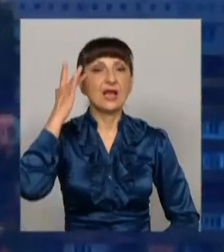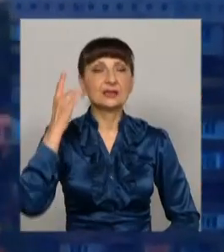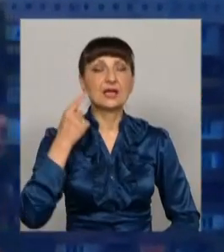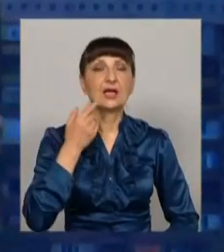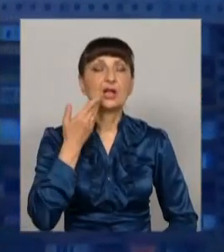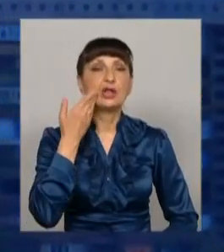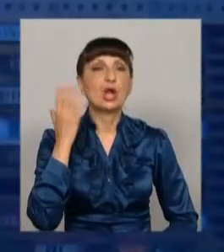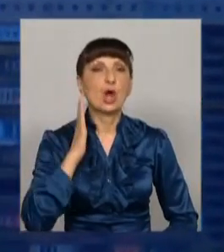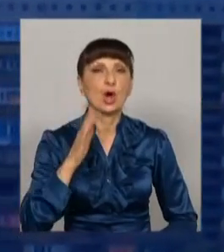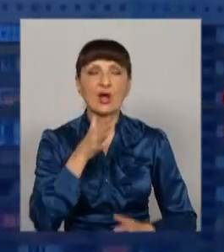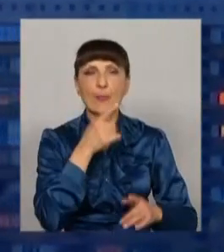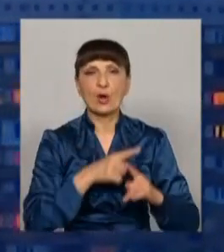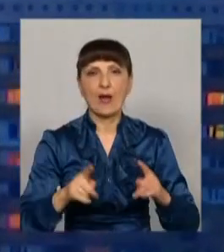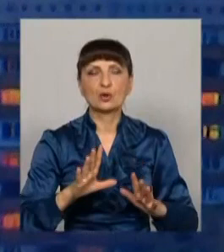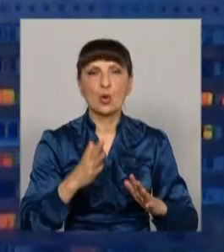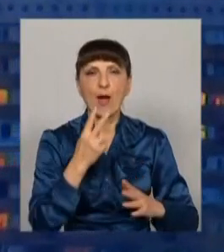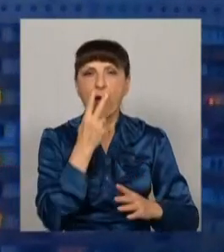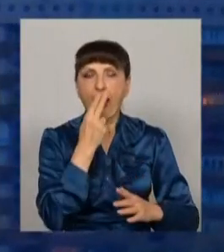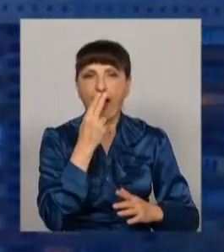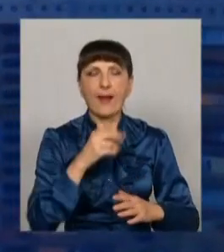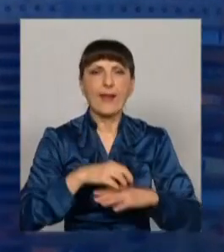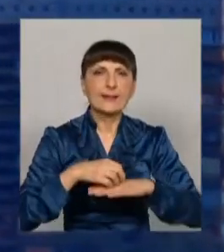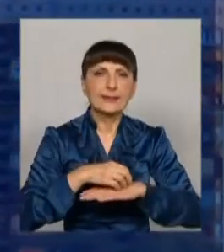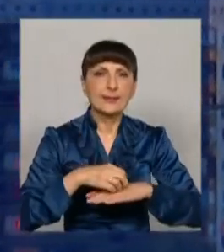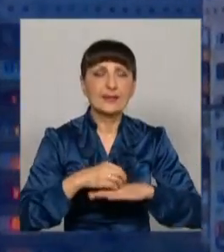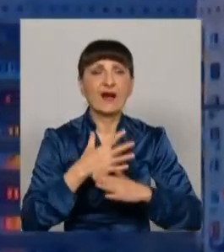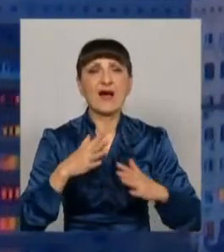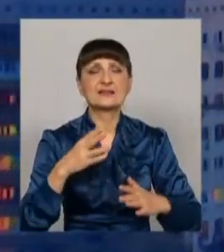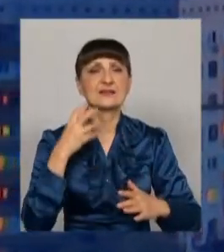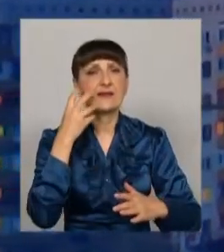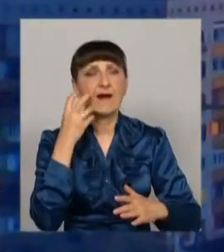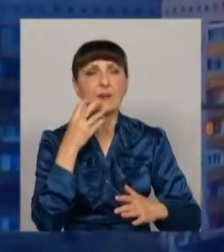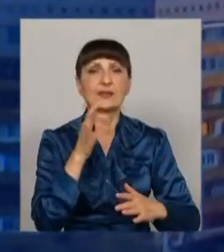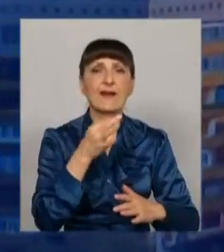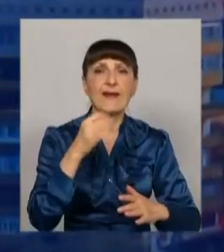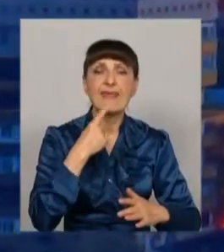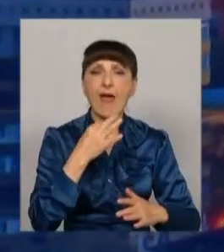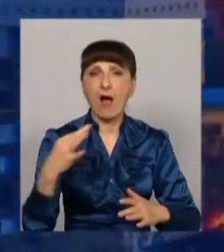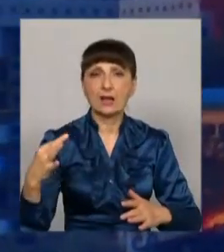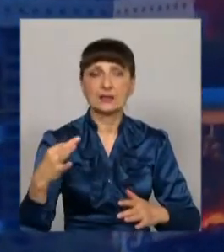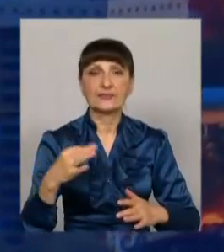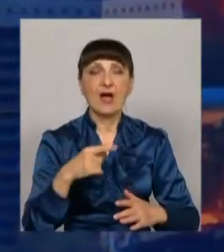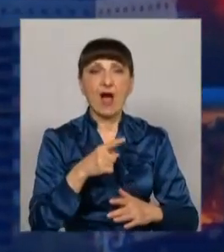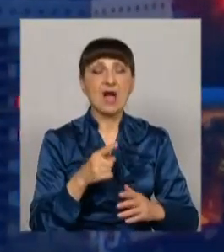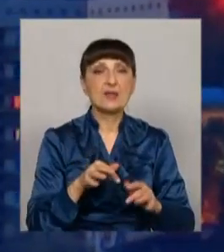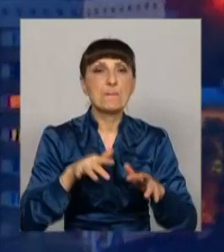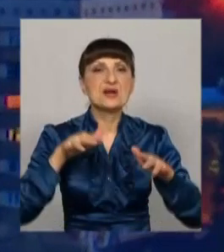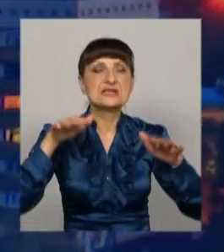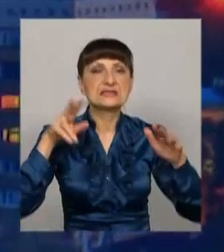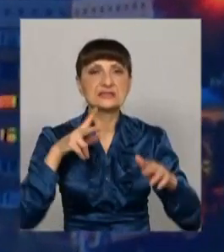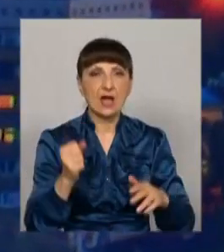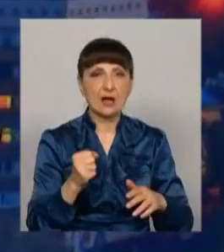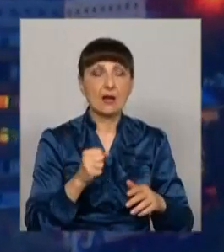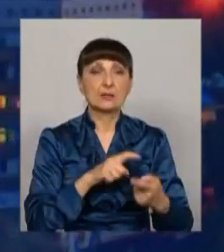для аллергиков. В рационе появляется множество ягод и фруктов, в том числе экзотических. А растения активно производят пыльцу. Все это